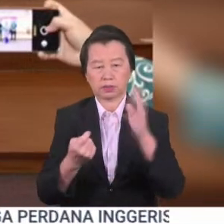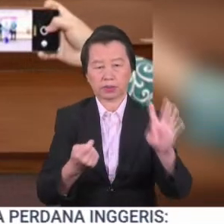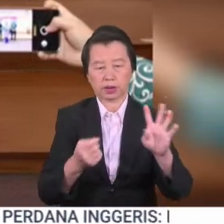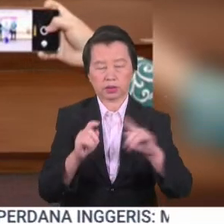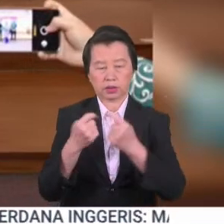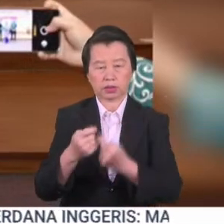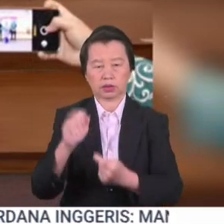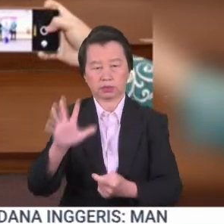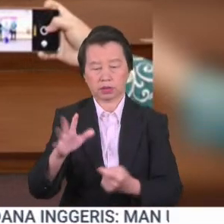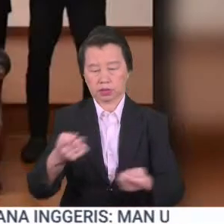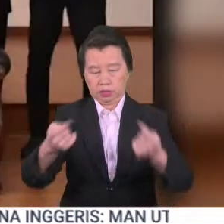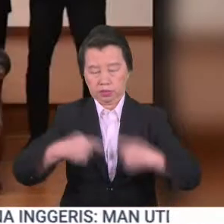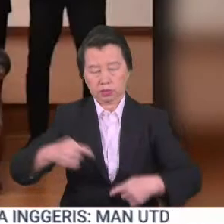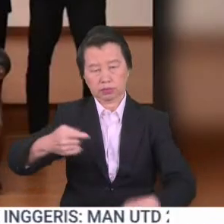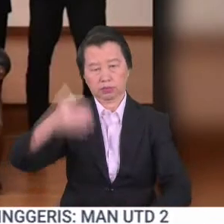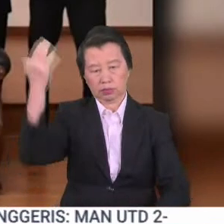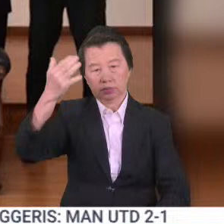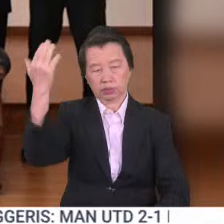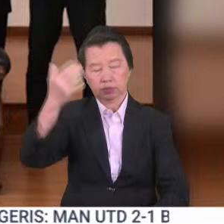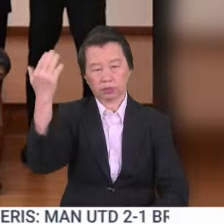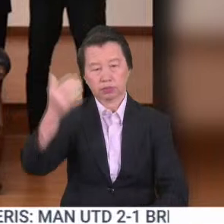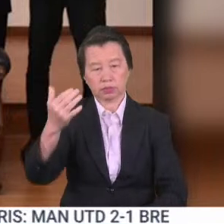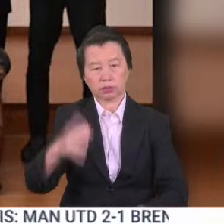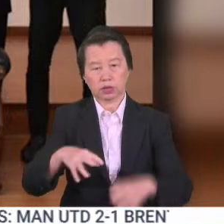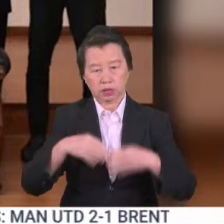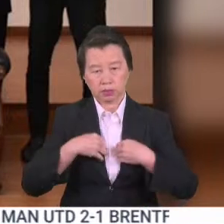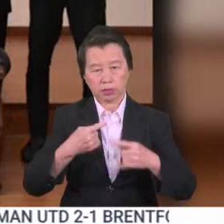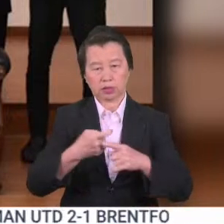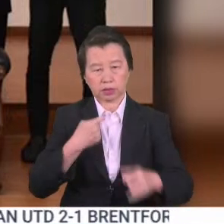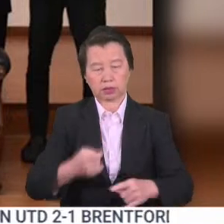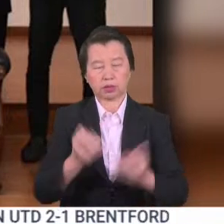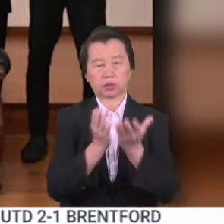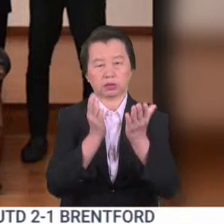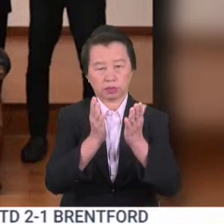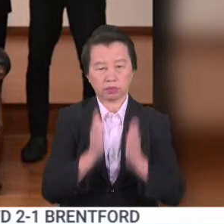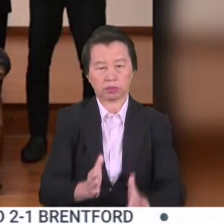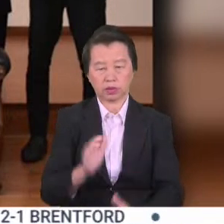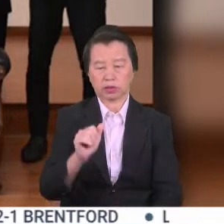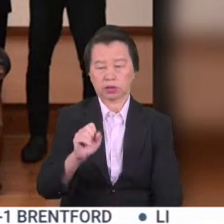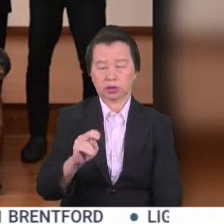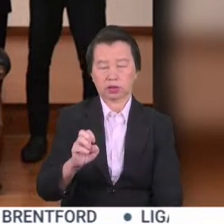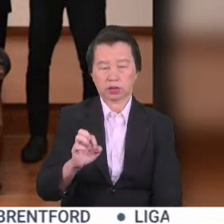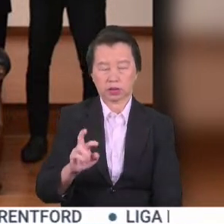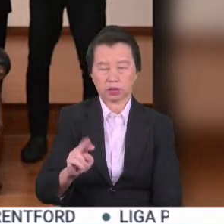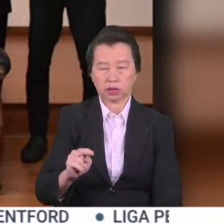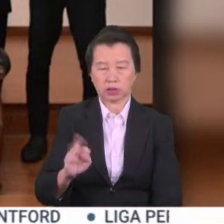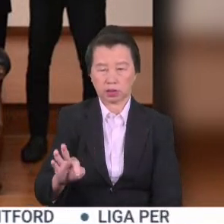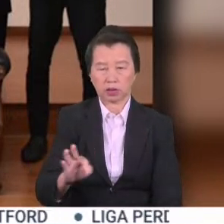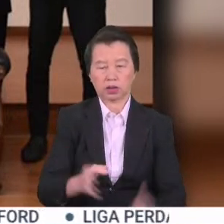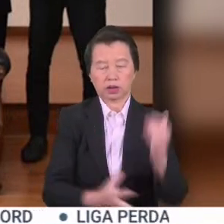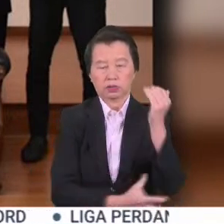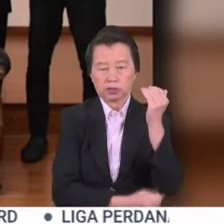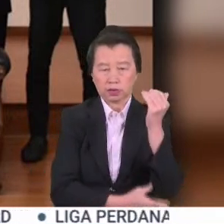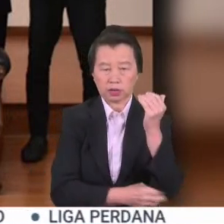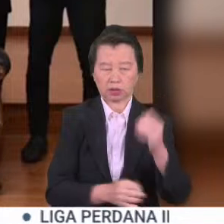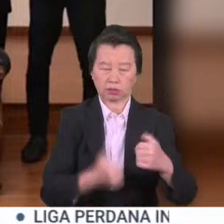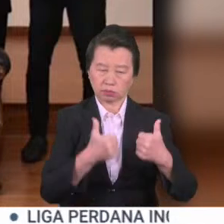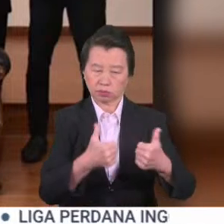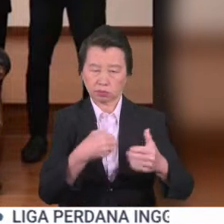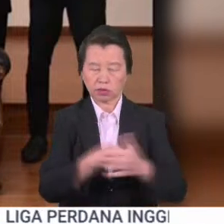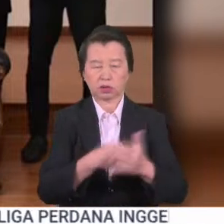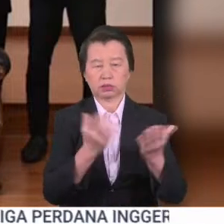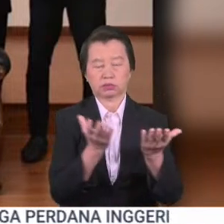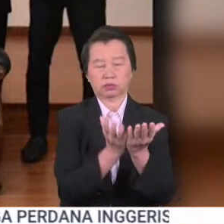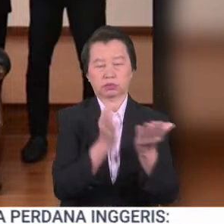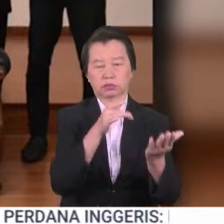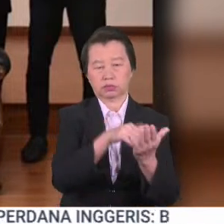Li yang hadir pada seminar berkenaan penerima terdiri daripada pelajar asnaf fakir dan miskin yang berpotensi Cemerlang